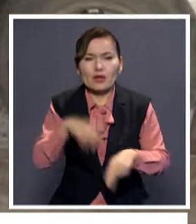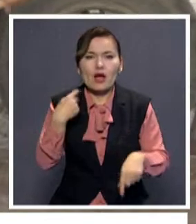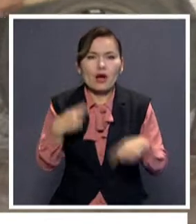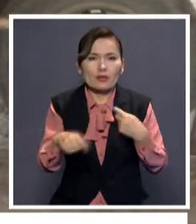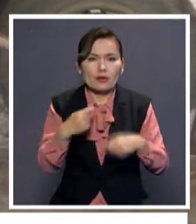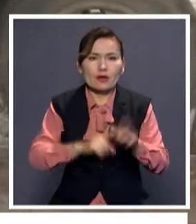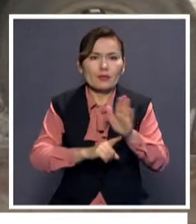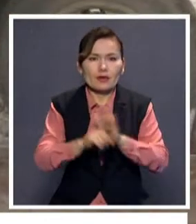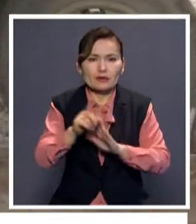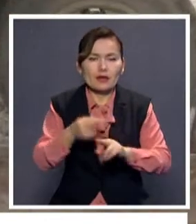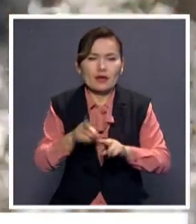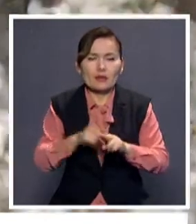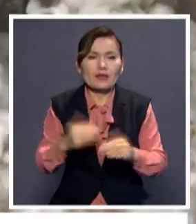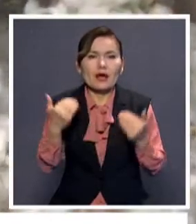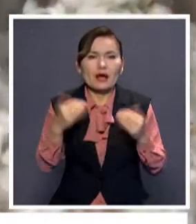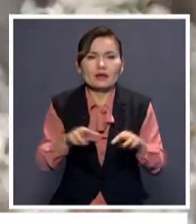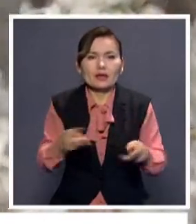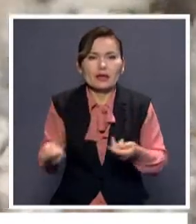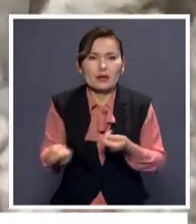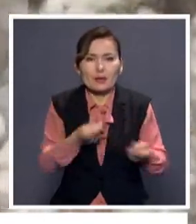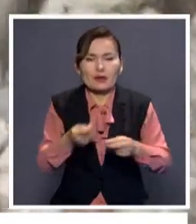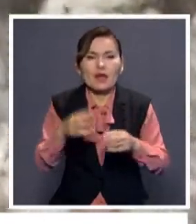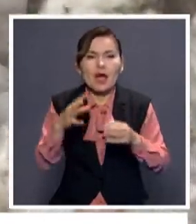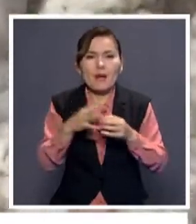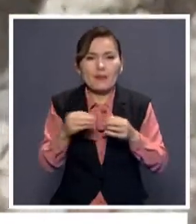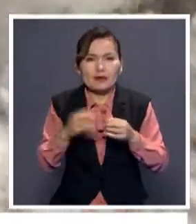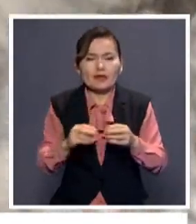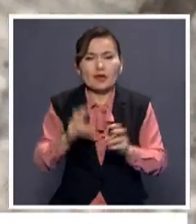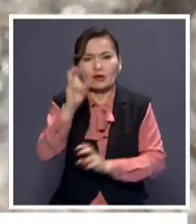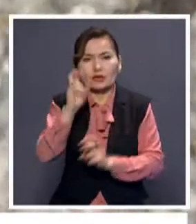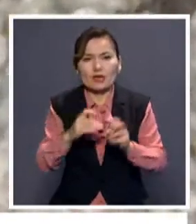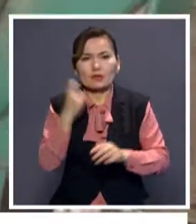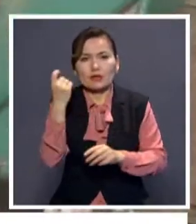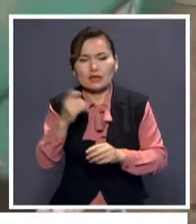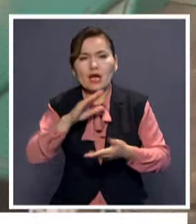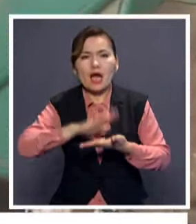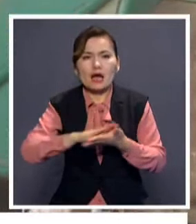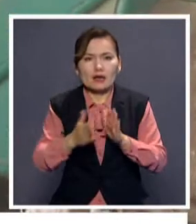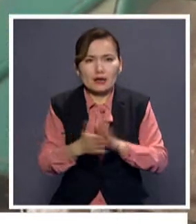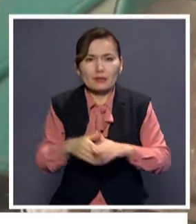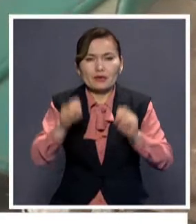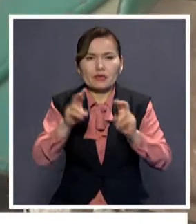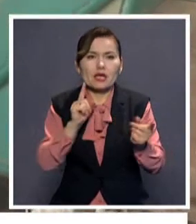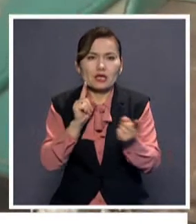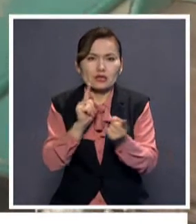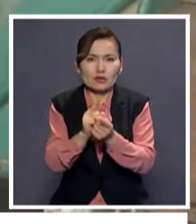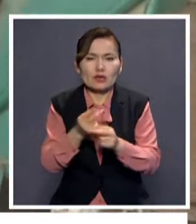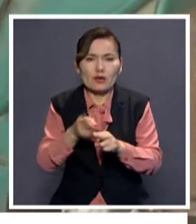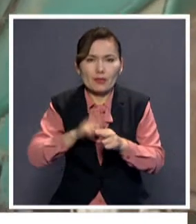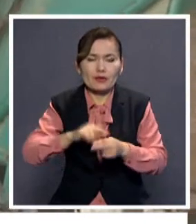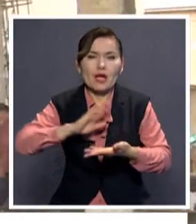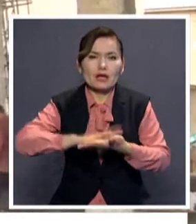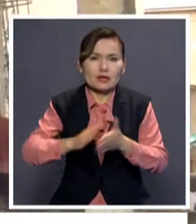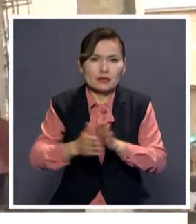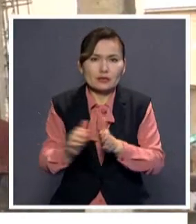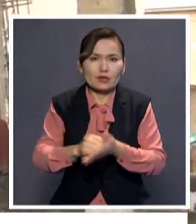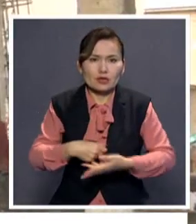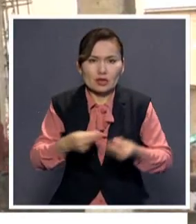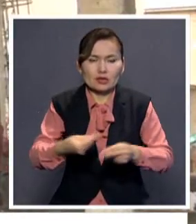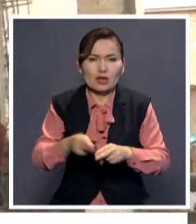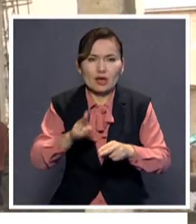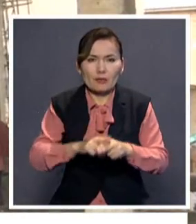танытты. Осыған байланысты жергілікті билік өкілдері мақта зауыттары қожайындармен арнайы кездесу өткізіп, келісім жасады.